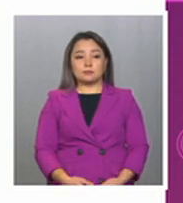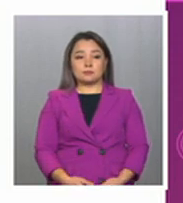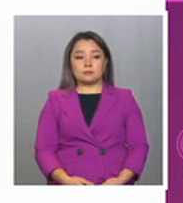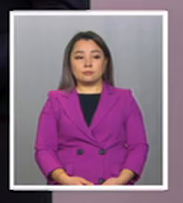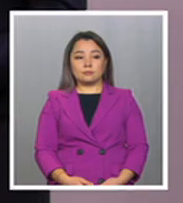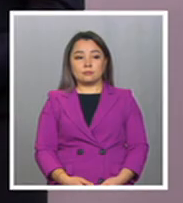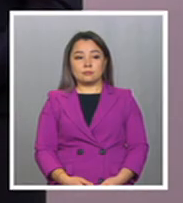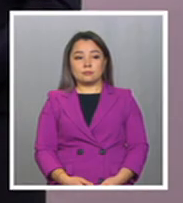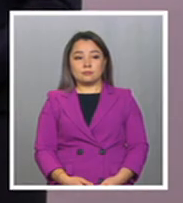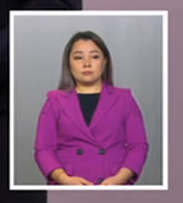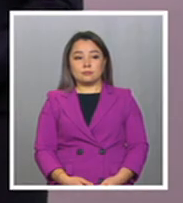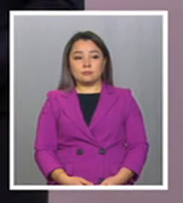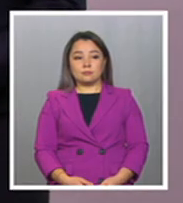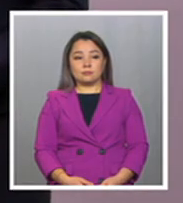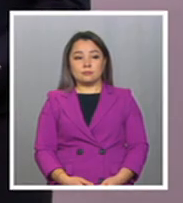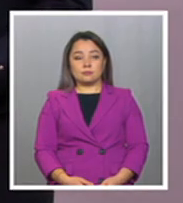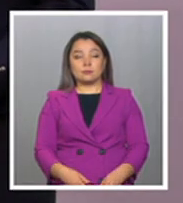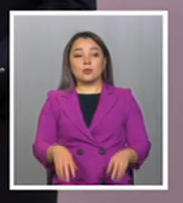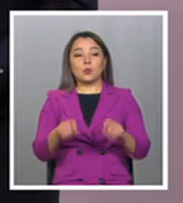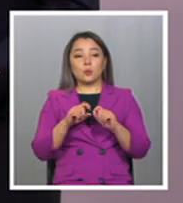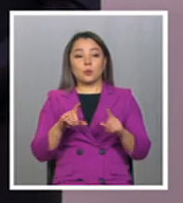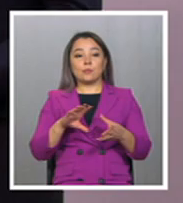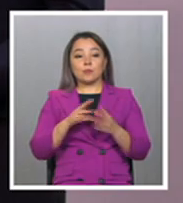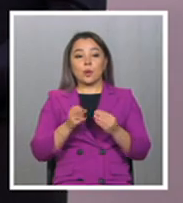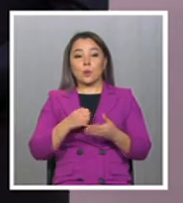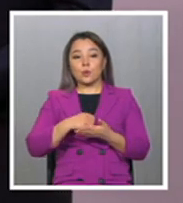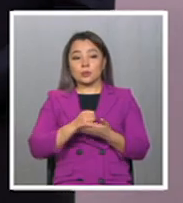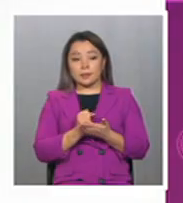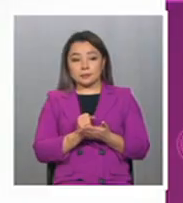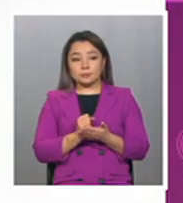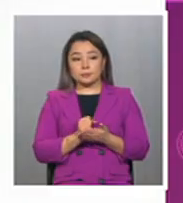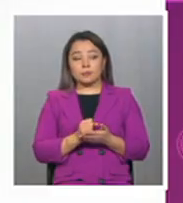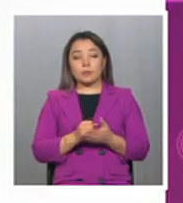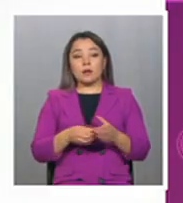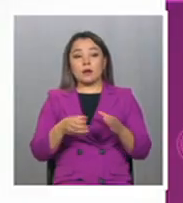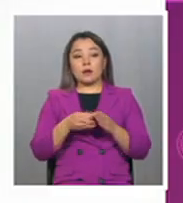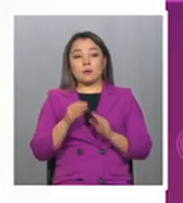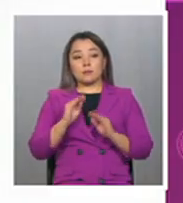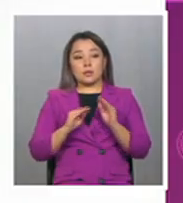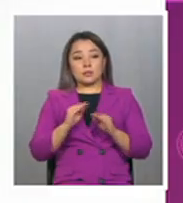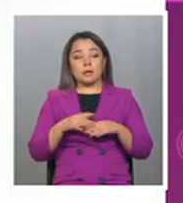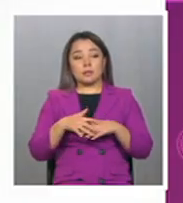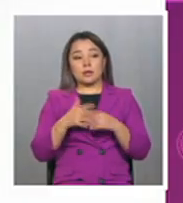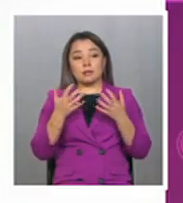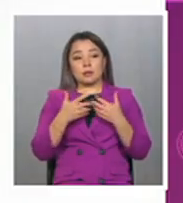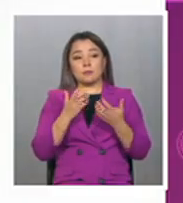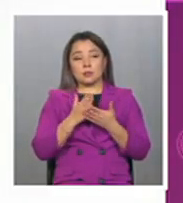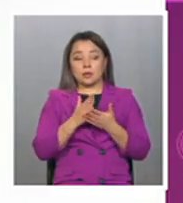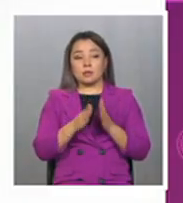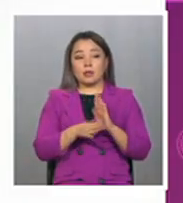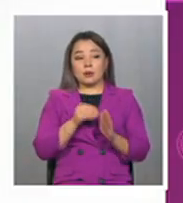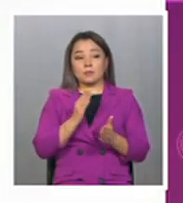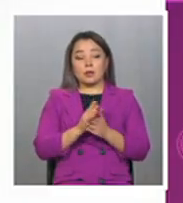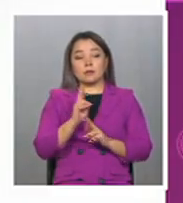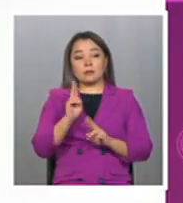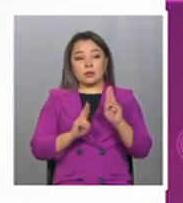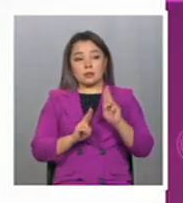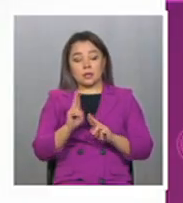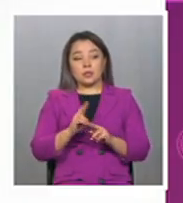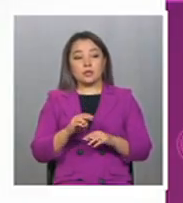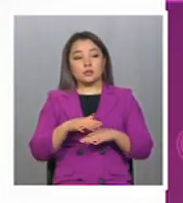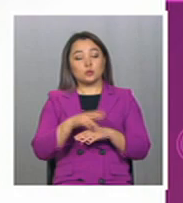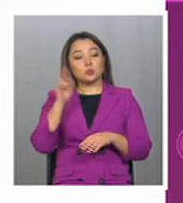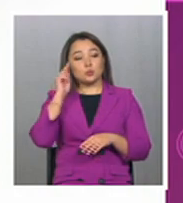анықтадыңдар. Сабағымызды қорытындылайық. Комбинаторлық есептерді таңдап алу тәсілімен